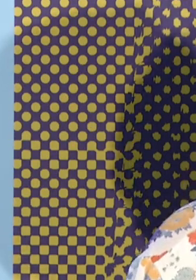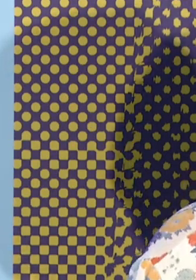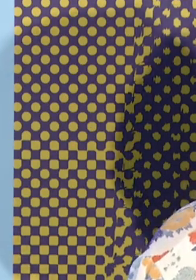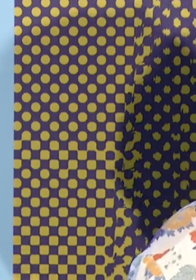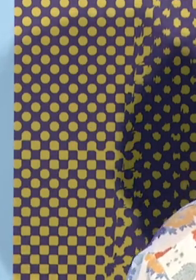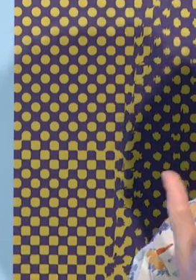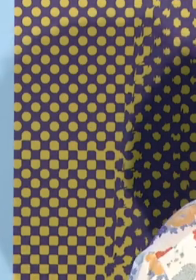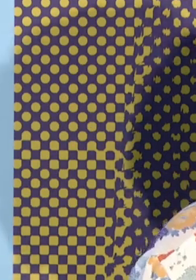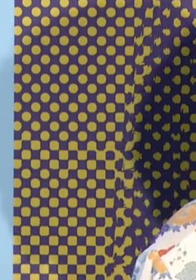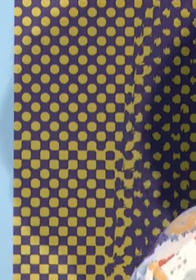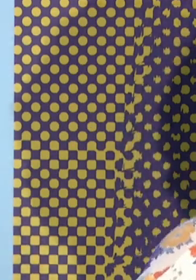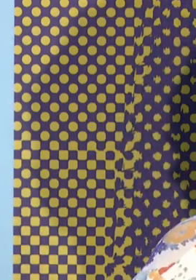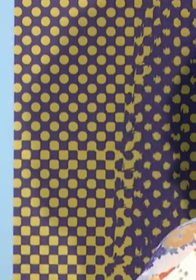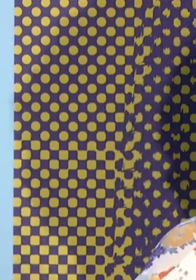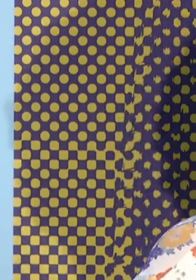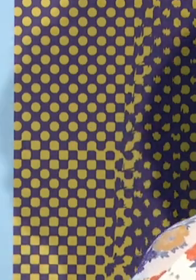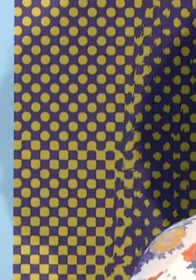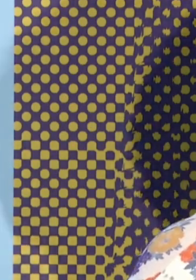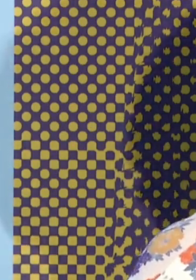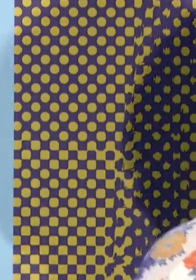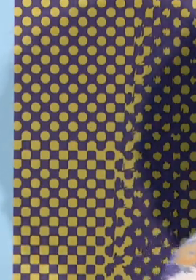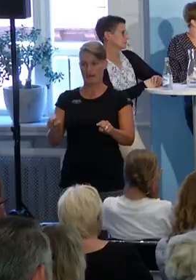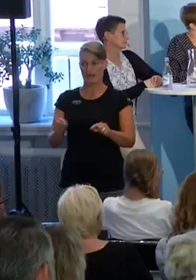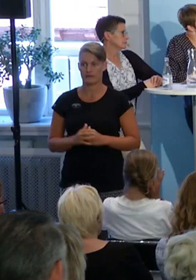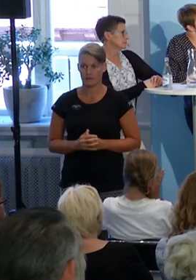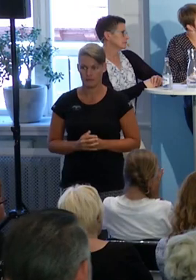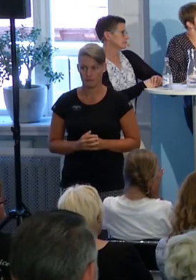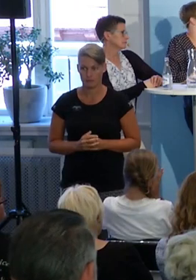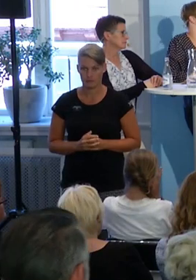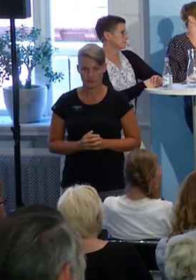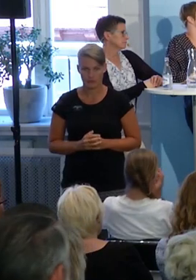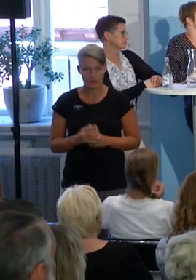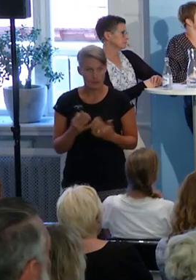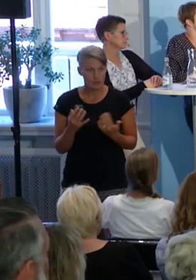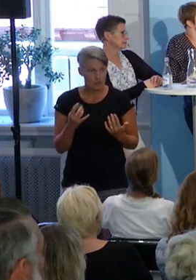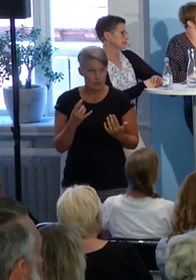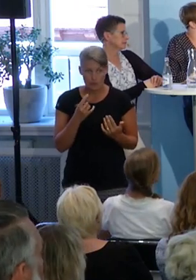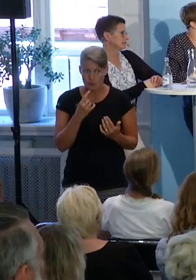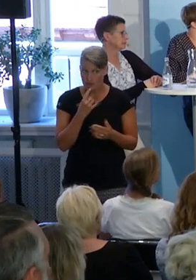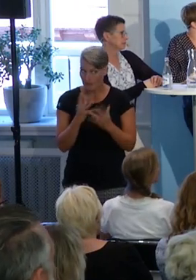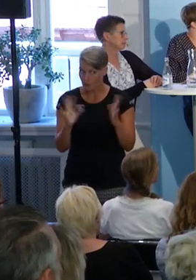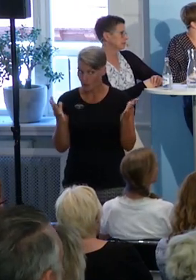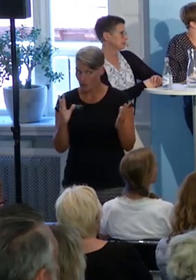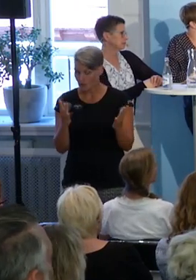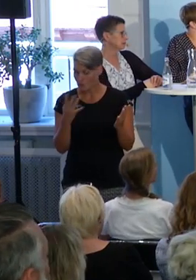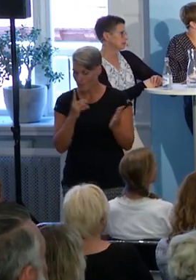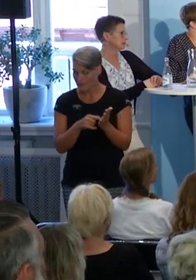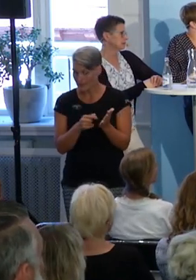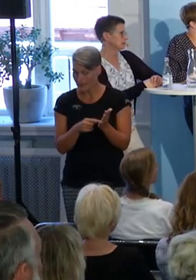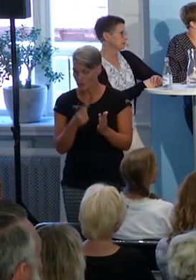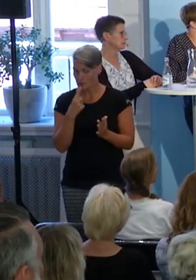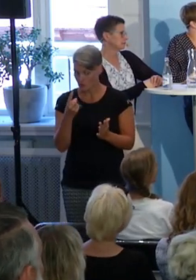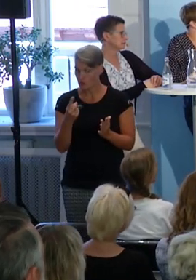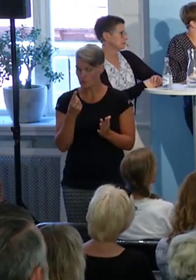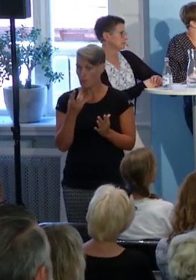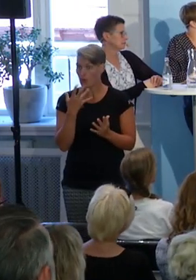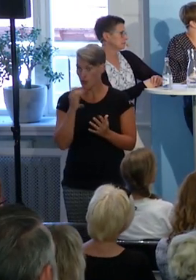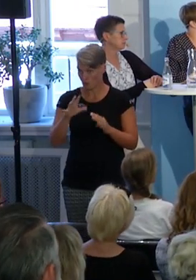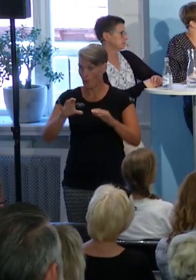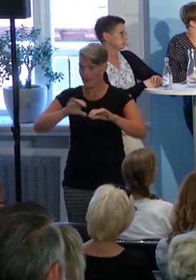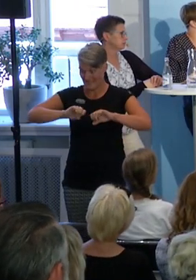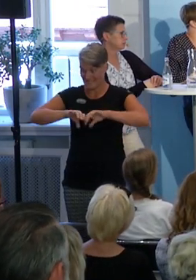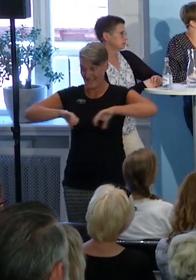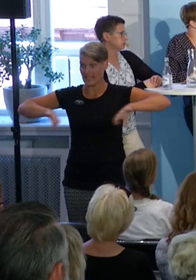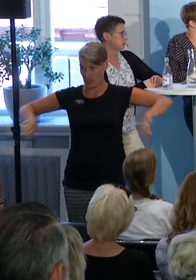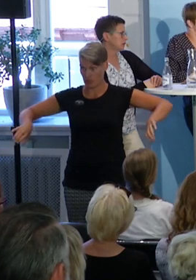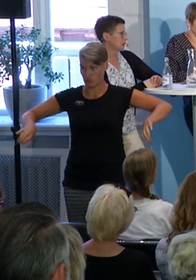på i nästa. Vi måste jobba med både och. Och där säger du inte klart ut vad du menar, tror jag, därför att du talar om segregation egentligen. Ja, men